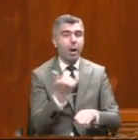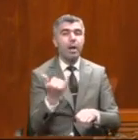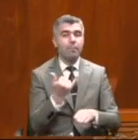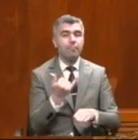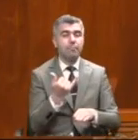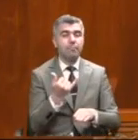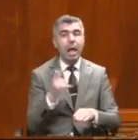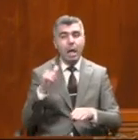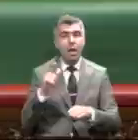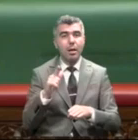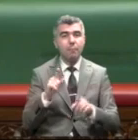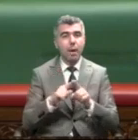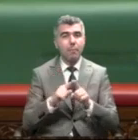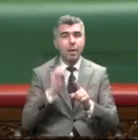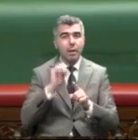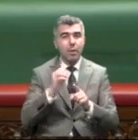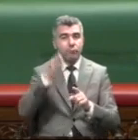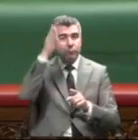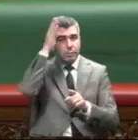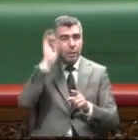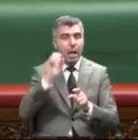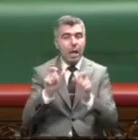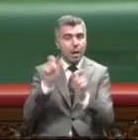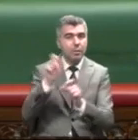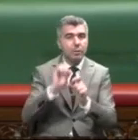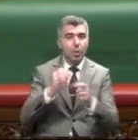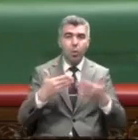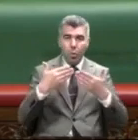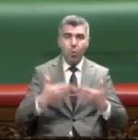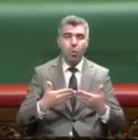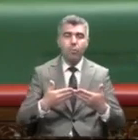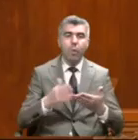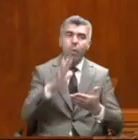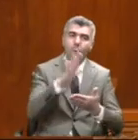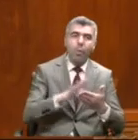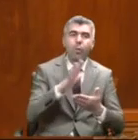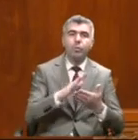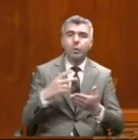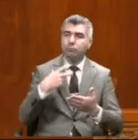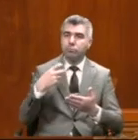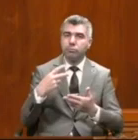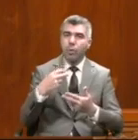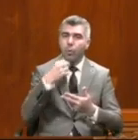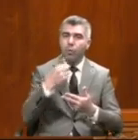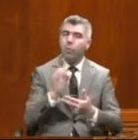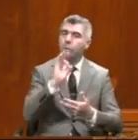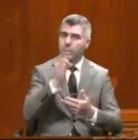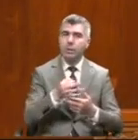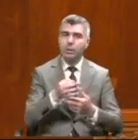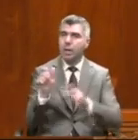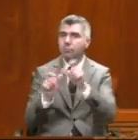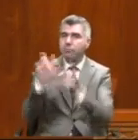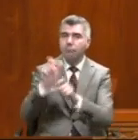ما كانوش ولا ماشي في المستوى اليوم بشهاده الجميع وبشهاده المستثمرين كفاءه المغربيه من